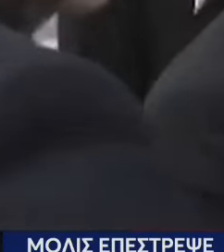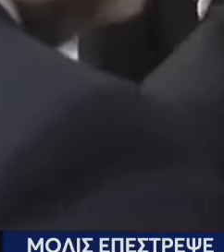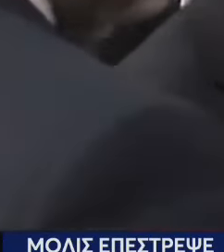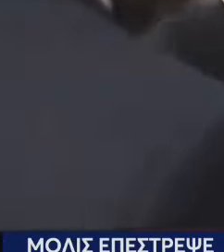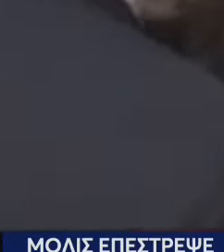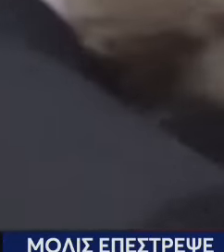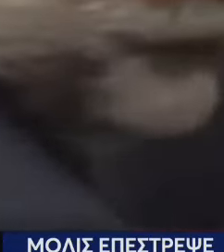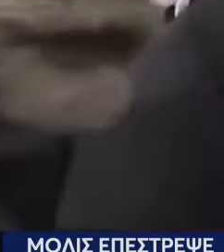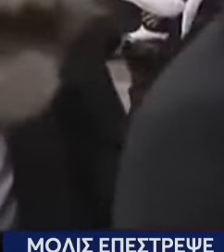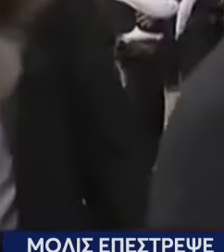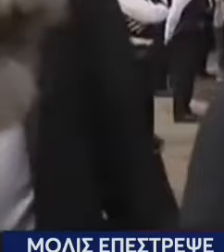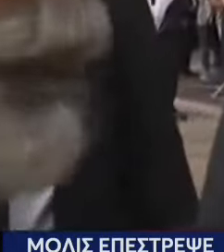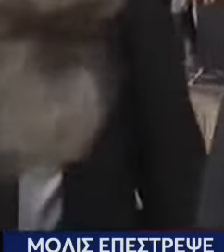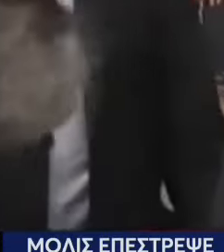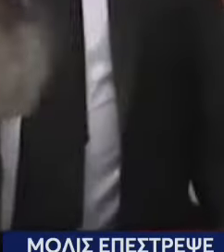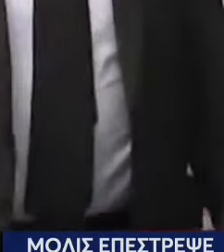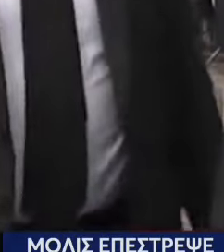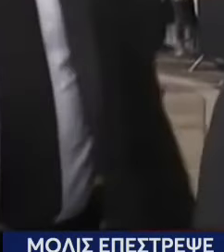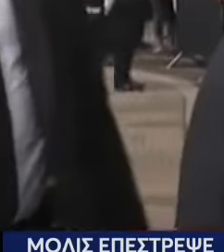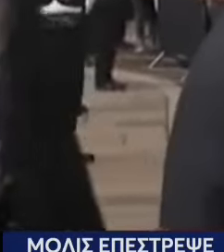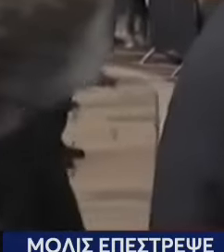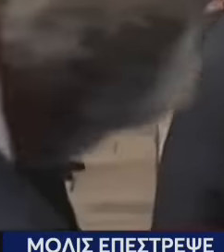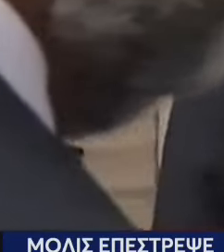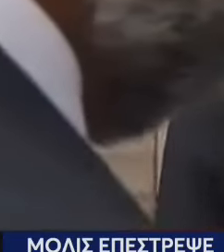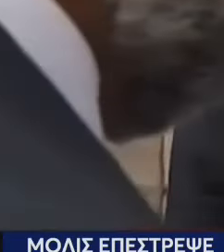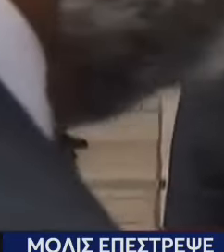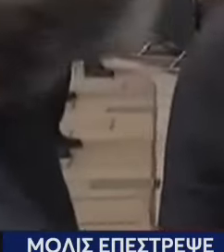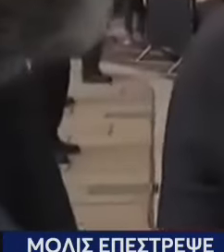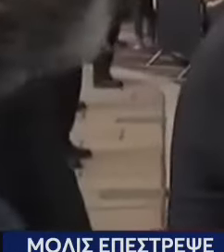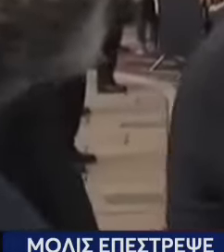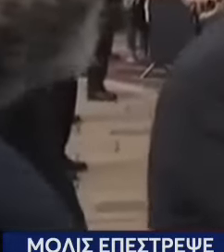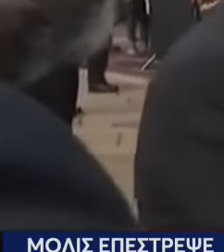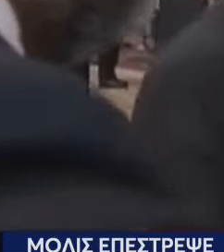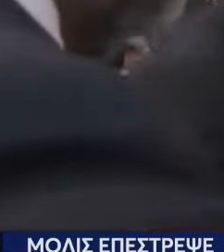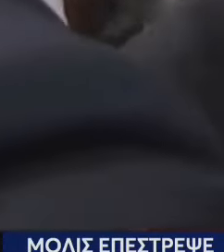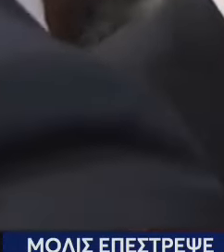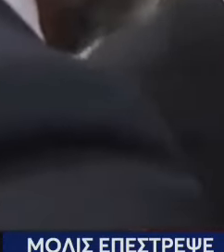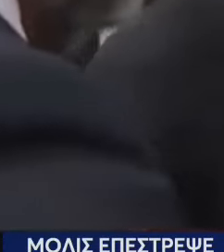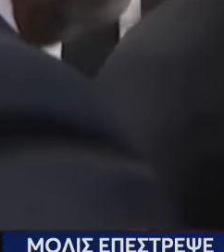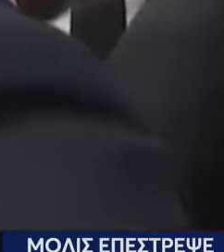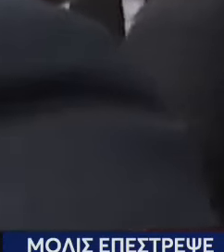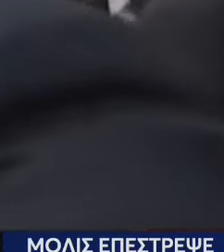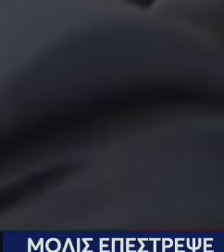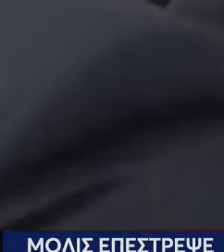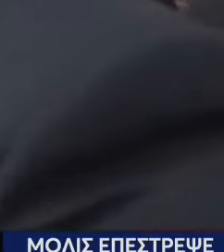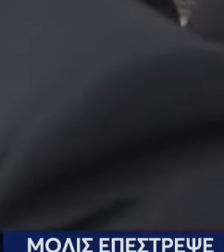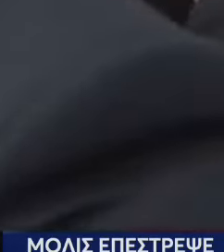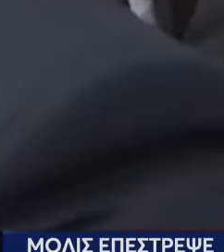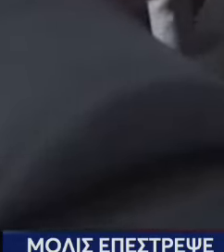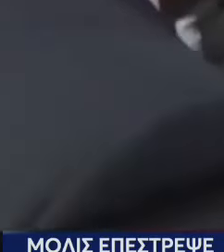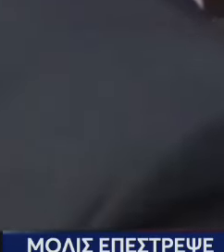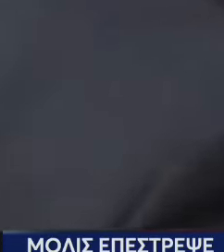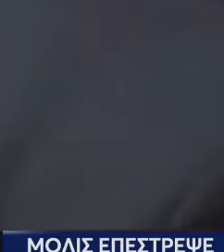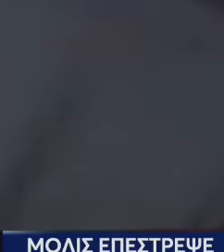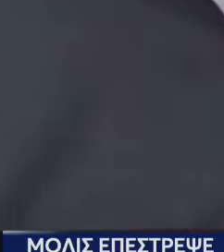ειδικά την τελευταία. Ο Κάρολος έχει και ελληνικό αίμα και την αγάπη του για την Ελλάδα την έχει δείξει